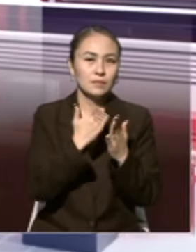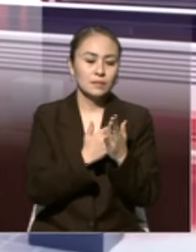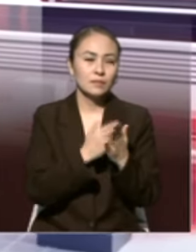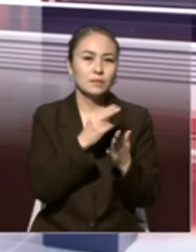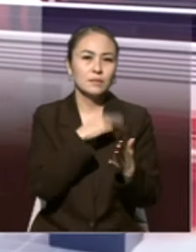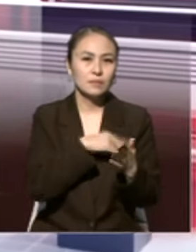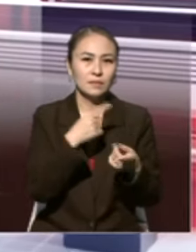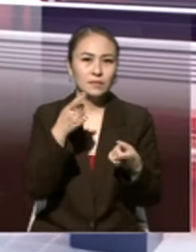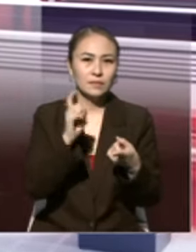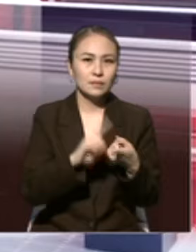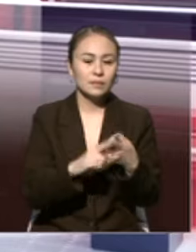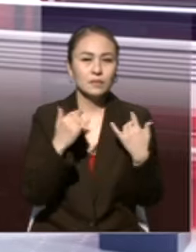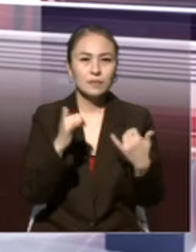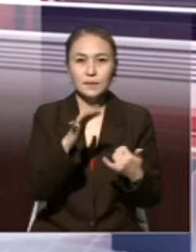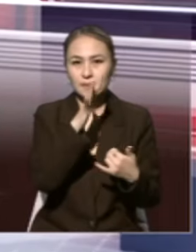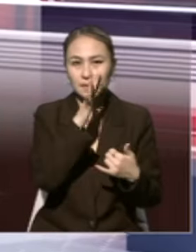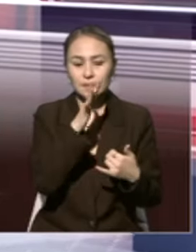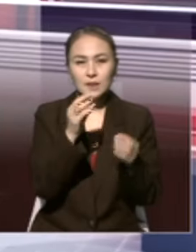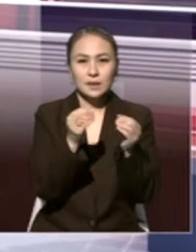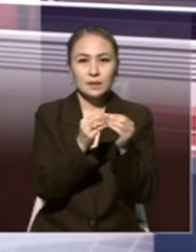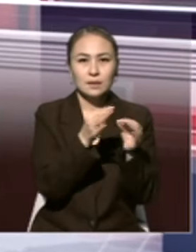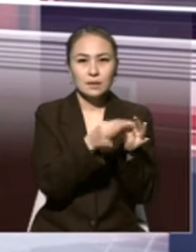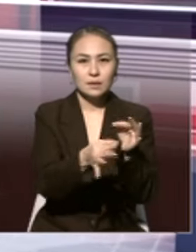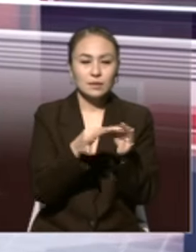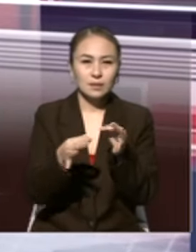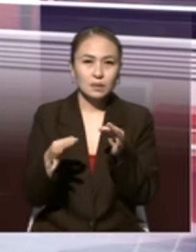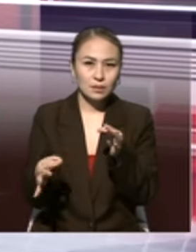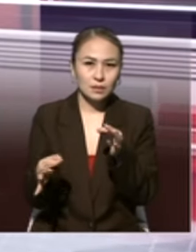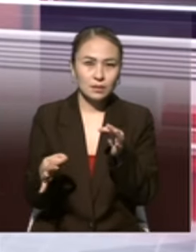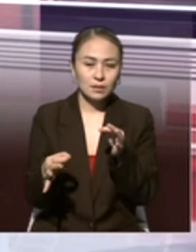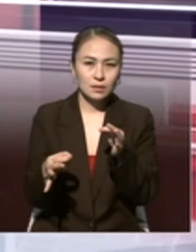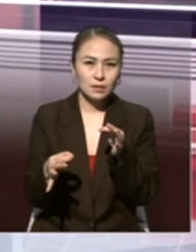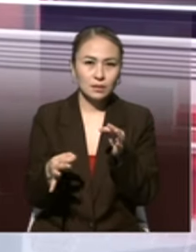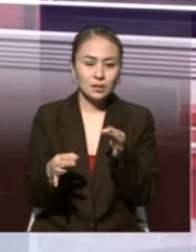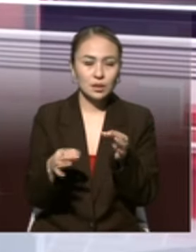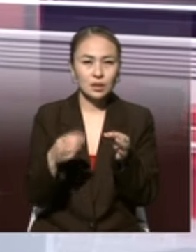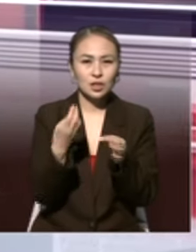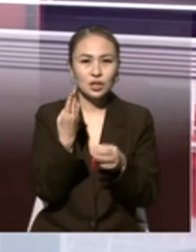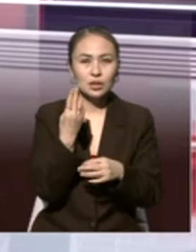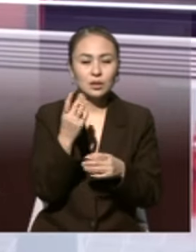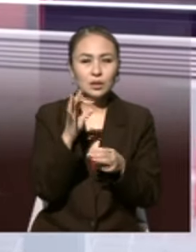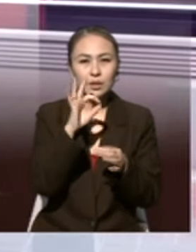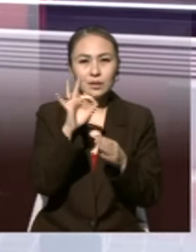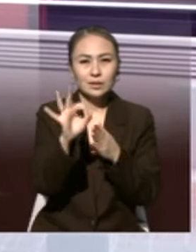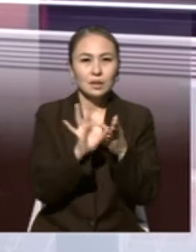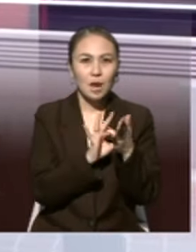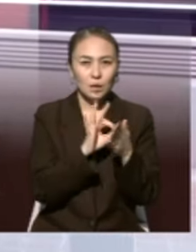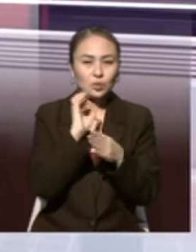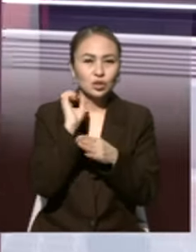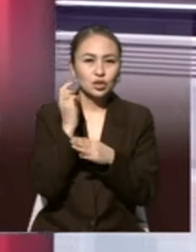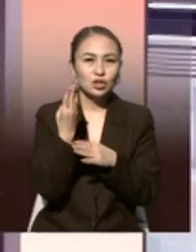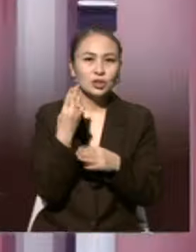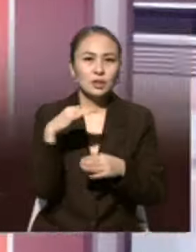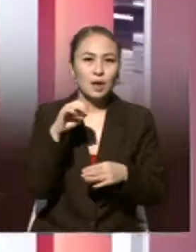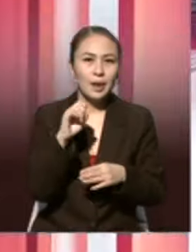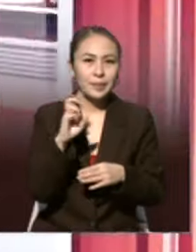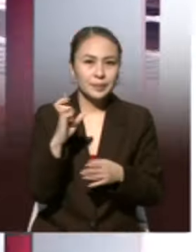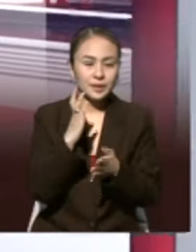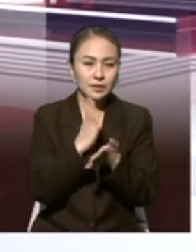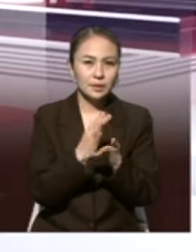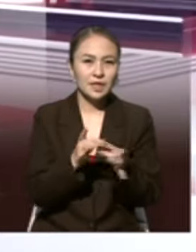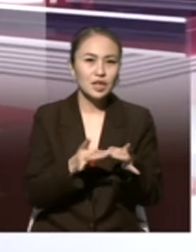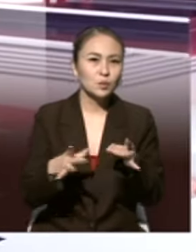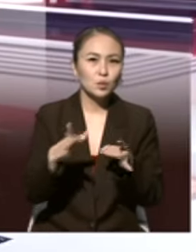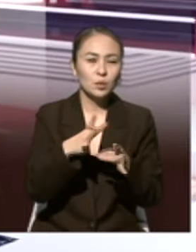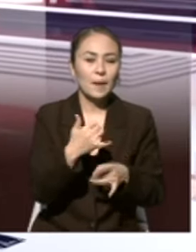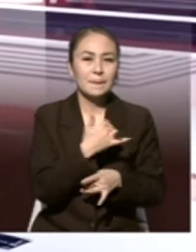жатыр. Қазіргі кезде бізде 10 аймақта сол аймақтық жедел штаб жұмыс атқарып жатыр. Және де осы